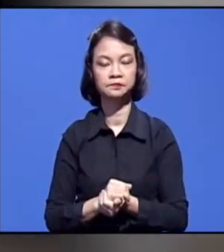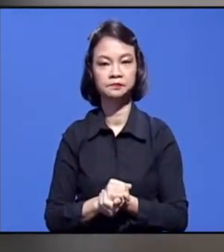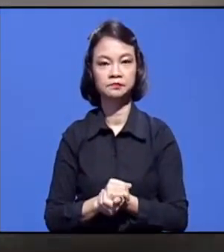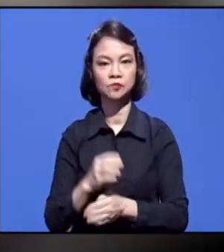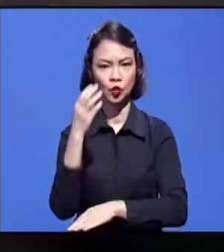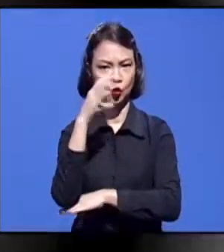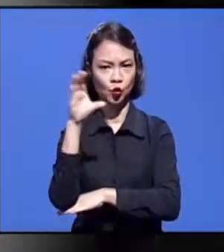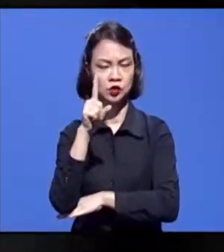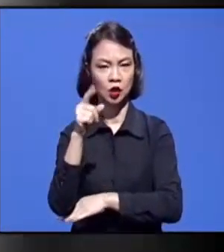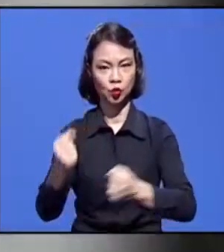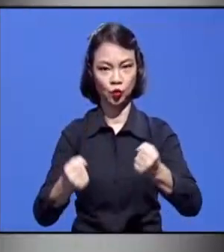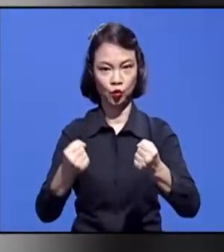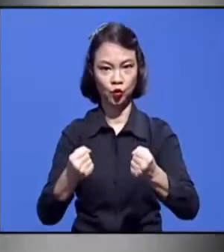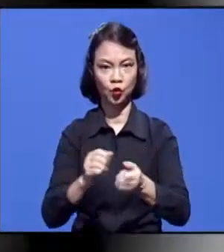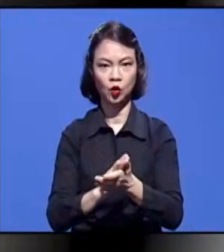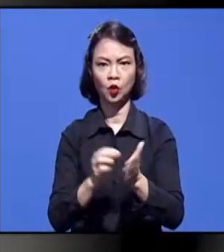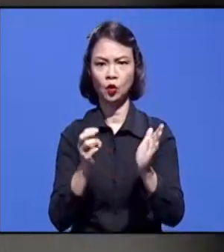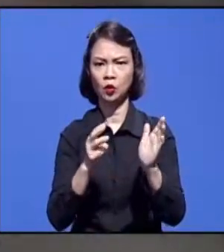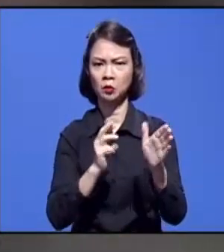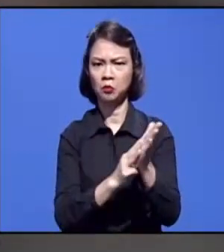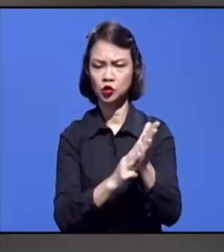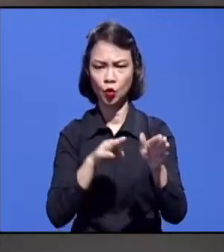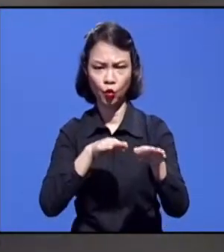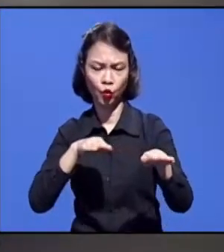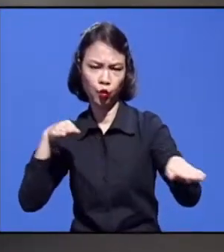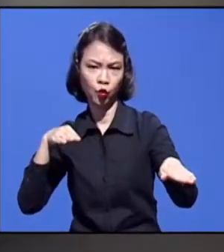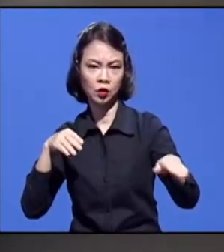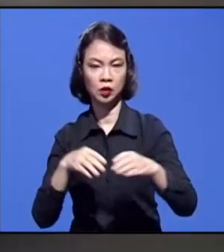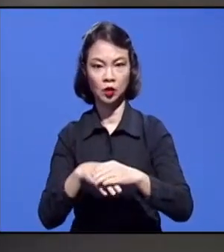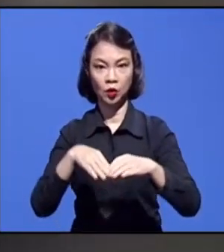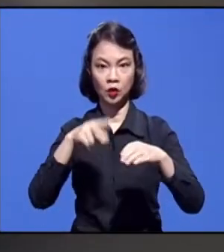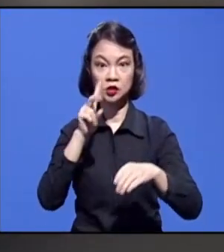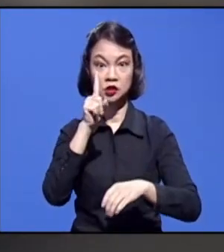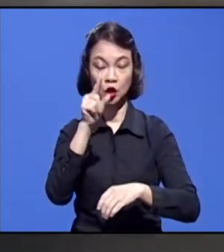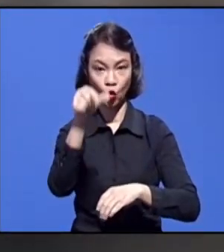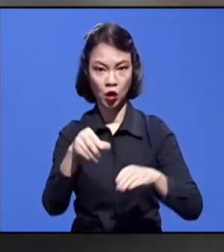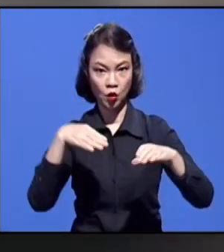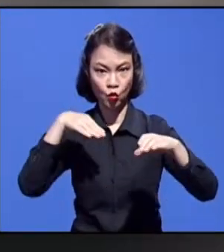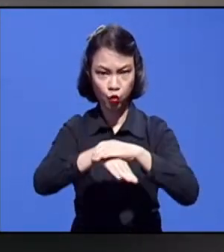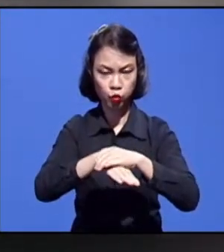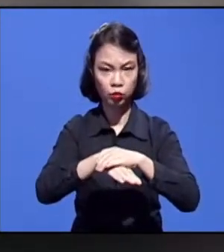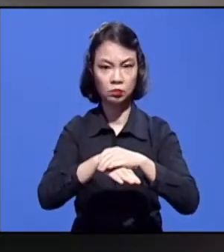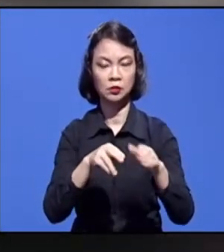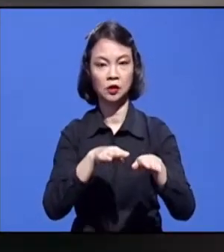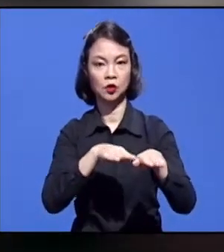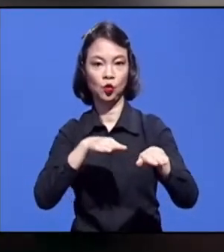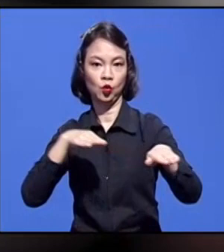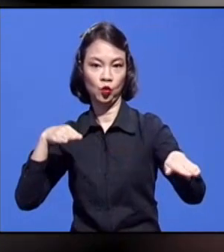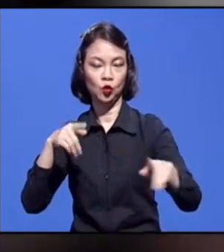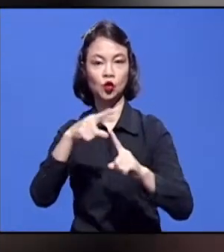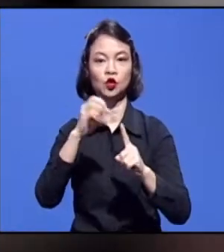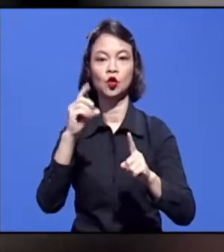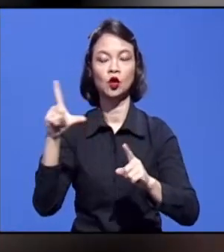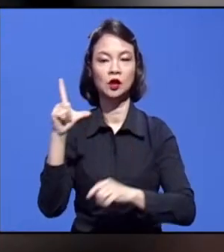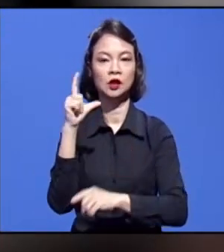Kamera seorang pengendara merekam momen dramatis saat seorang pengemudi minibus terjepit badan kendaraan usai terlibat kecelakaan beruntun di Tol Jagorawi